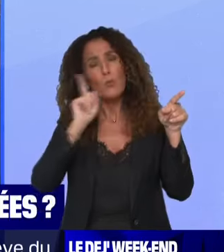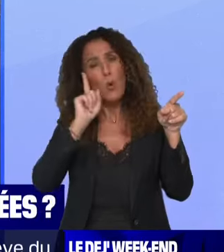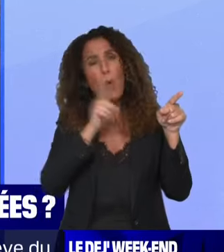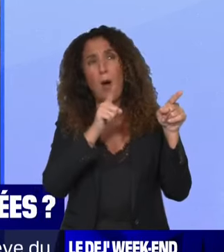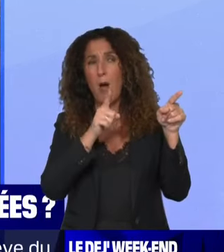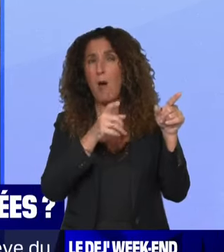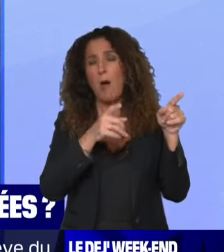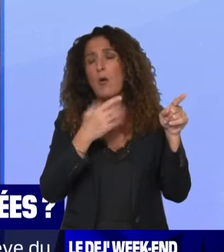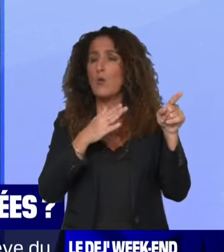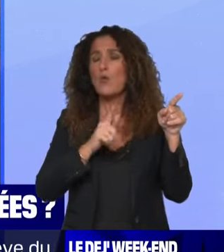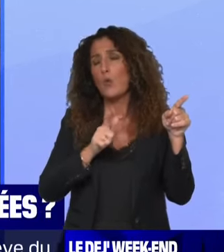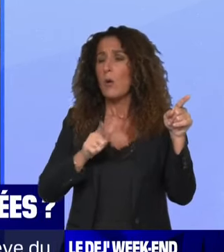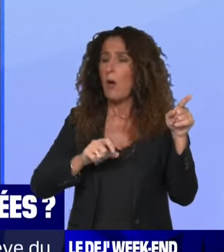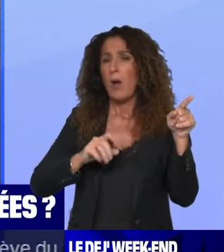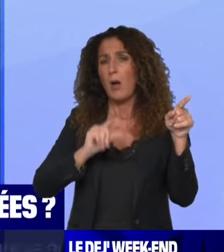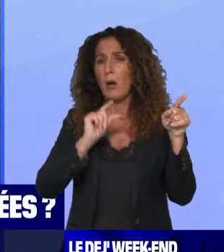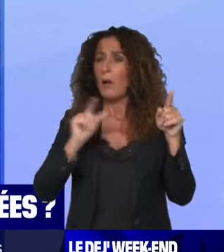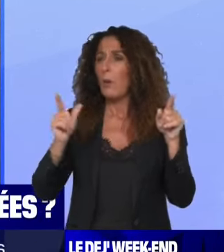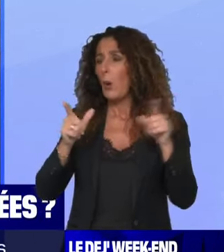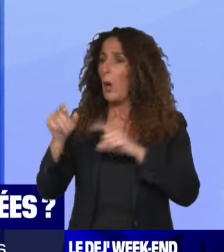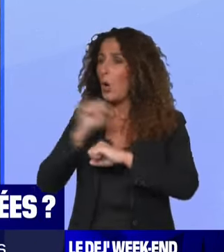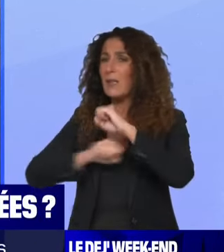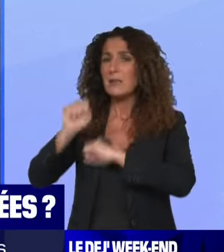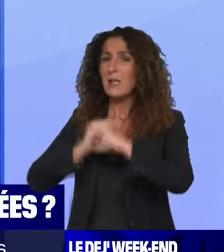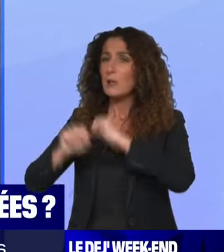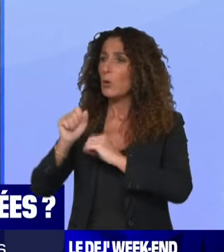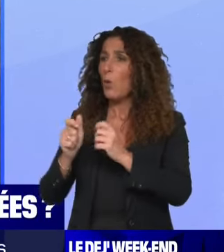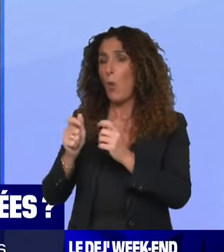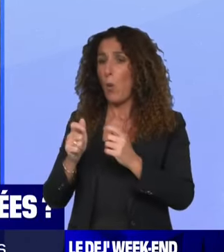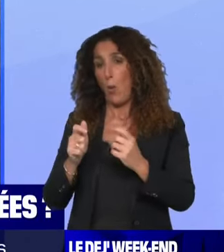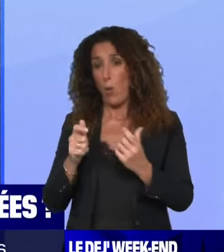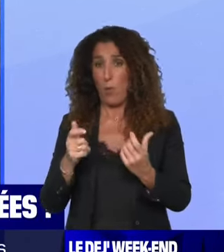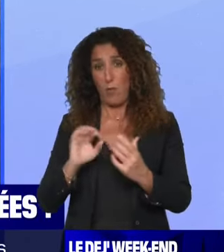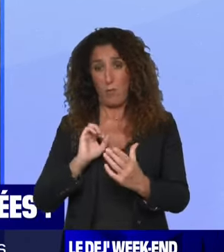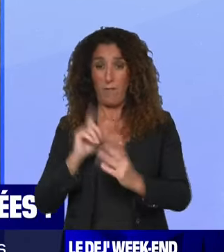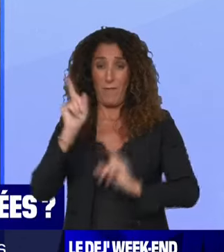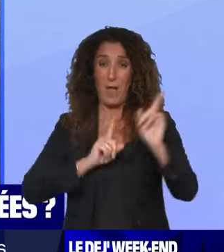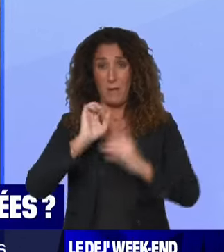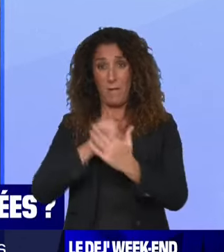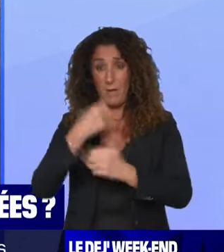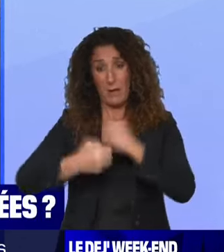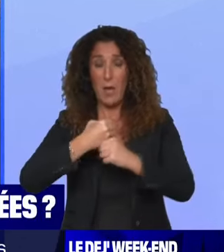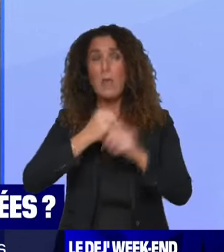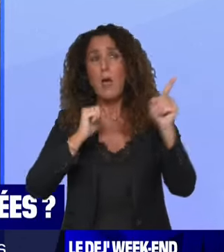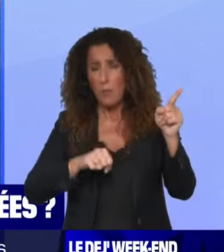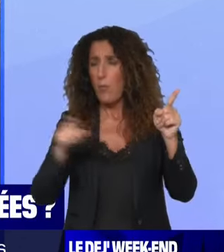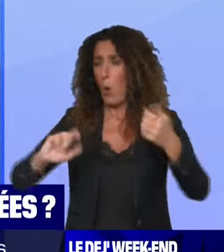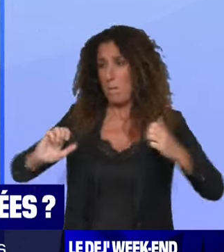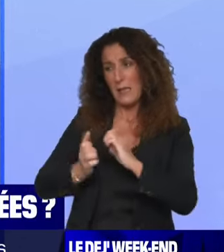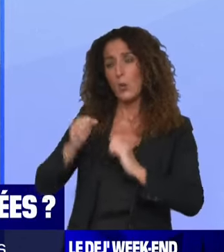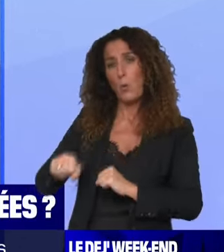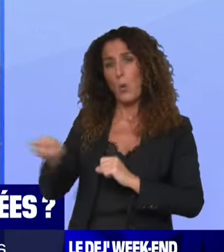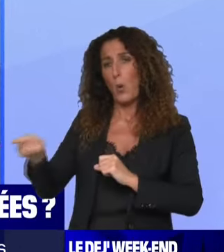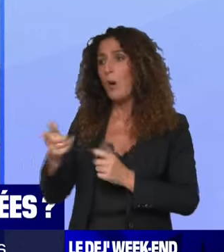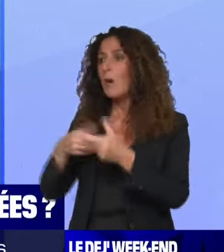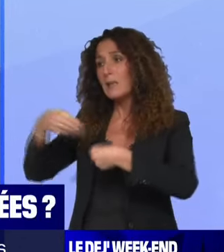l'énorme impact sur aussi l'organisation de la société et l'organisation de ces fêtes de fin d'année, l'État a quand même une marge de manœuvre de pression, notamment sur la